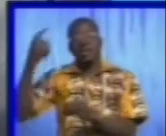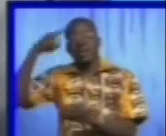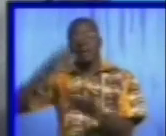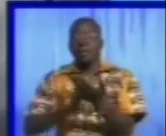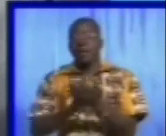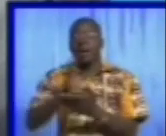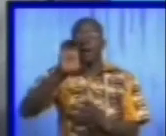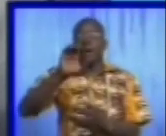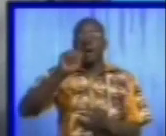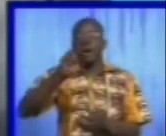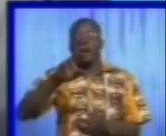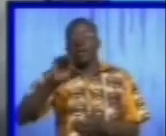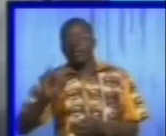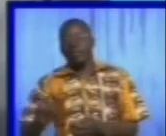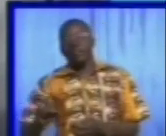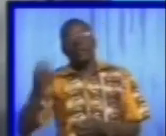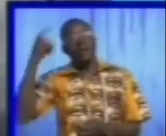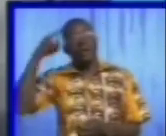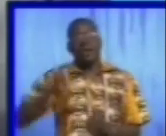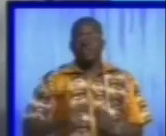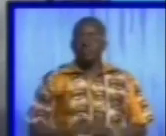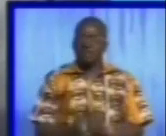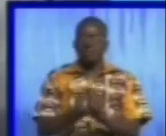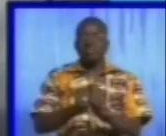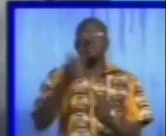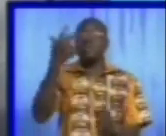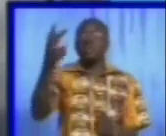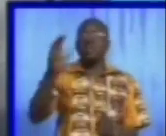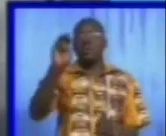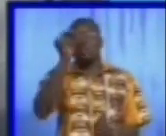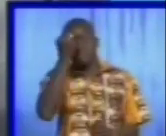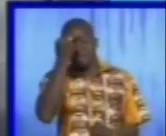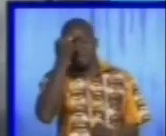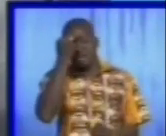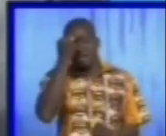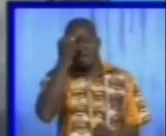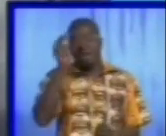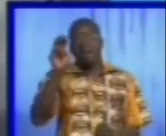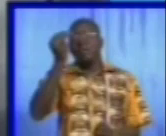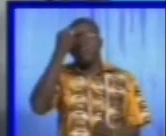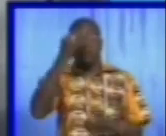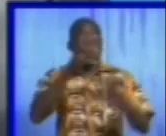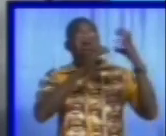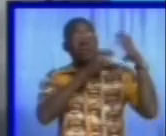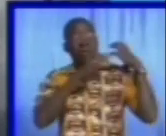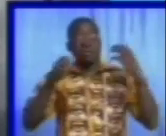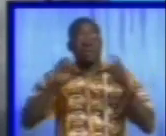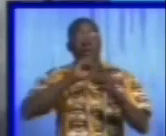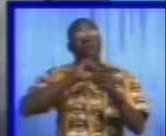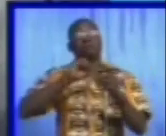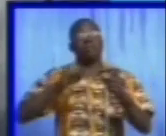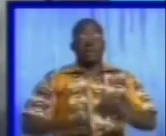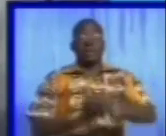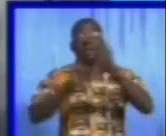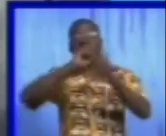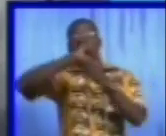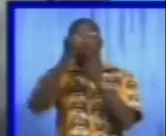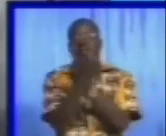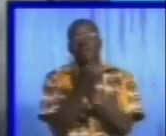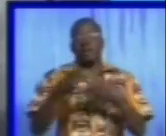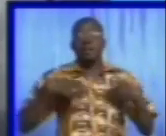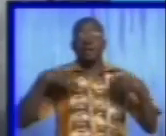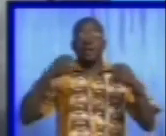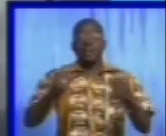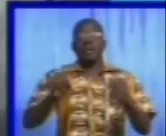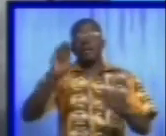la CNSS, mais avec l'accompagnement de 3 départements ministériels, le ministère en charge de la Sécurité sociale, le ministère de la Santé et